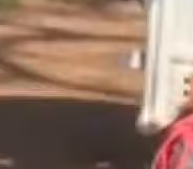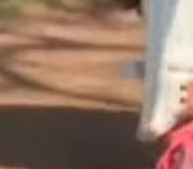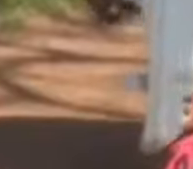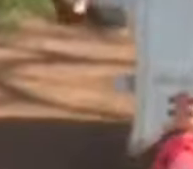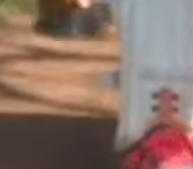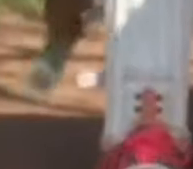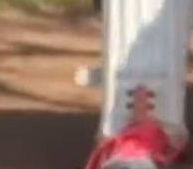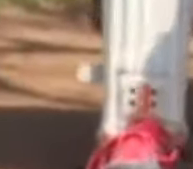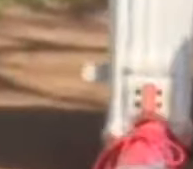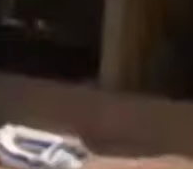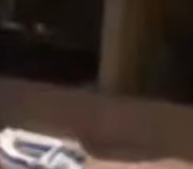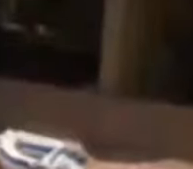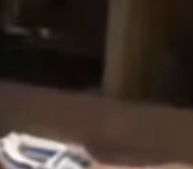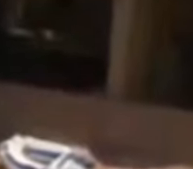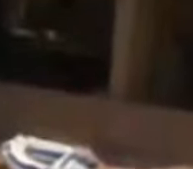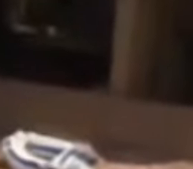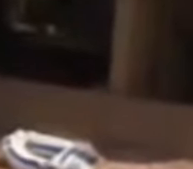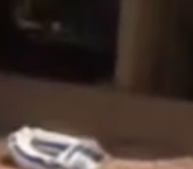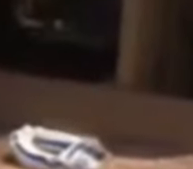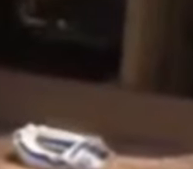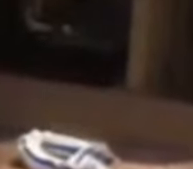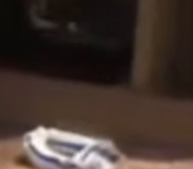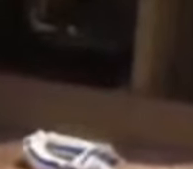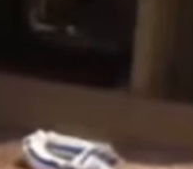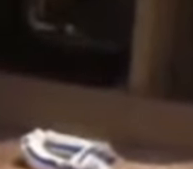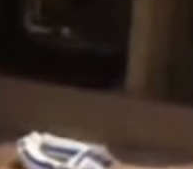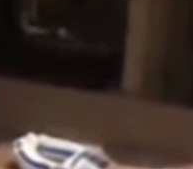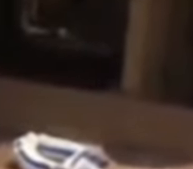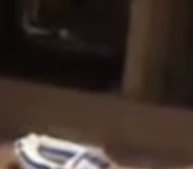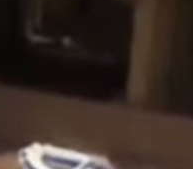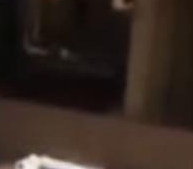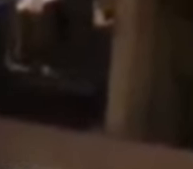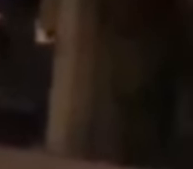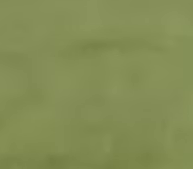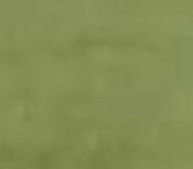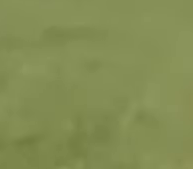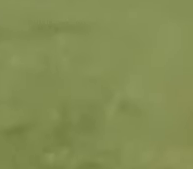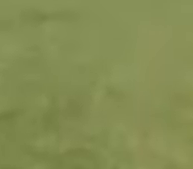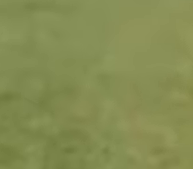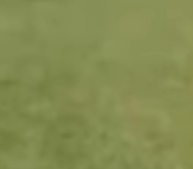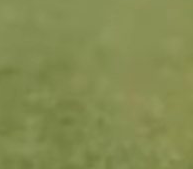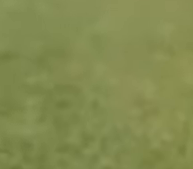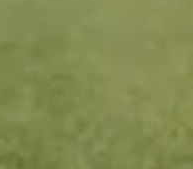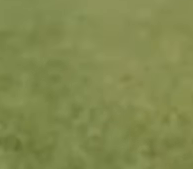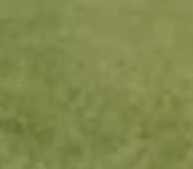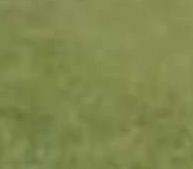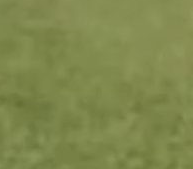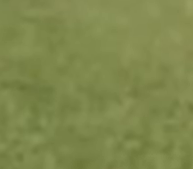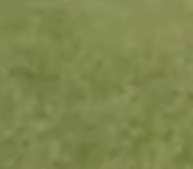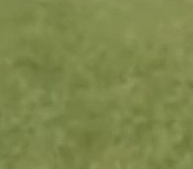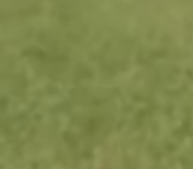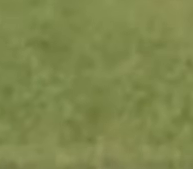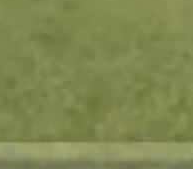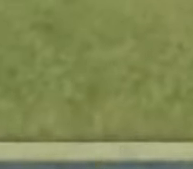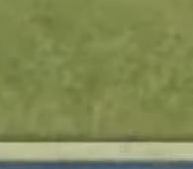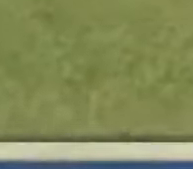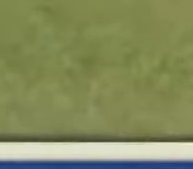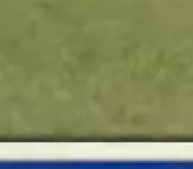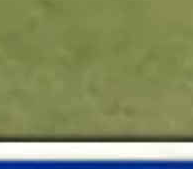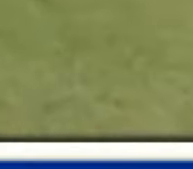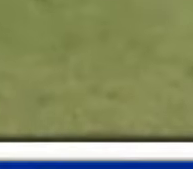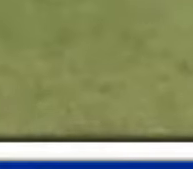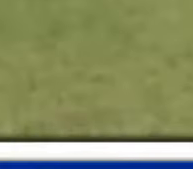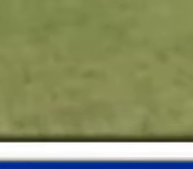lesingangeminyaka iligi yabomake emidlalweni wecricket imile ngezathu sekuthi bekude amacembu lanele kudlala le ligi. Inhlangano yecricket